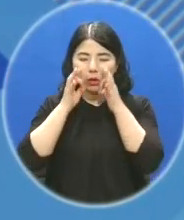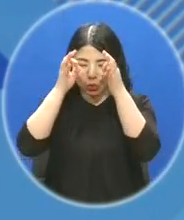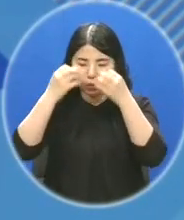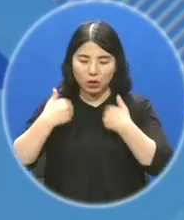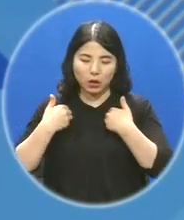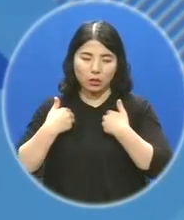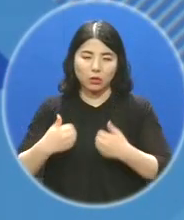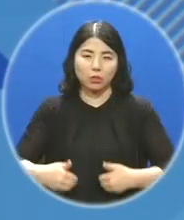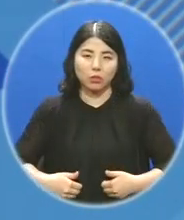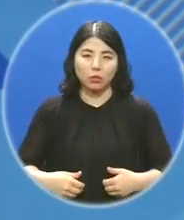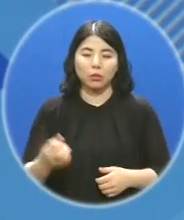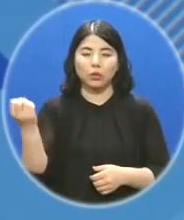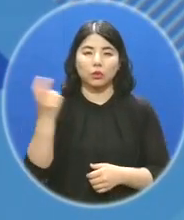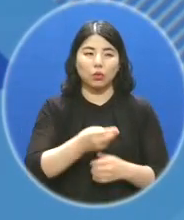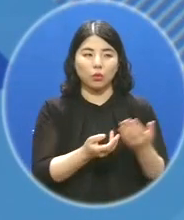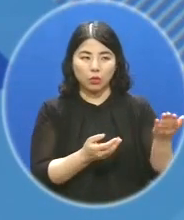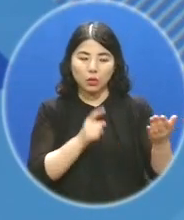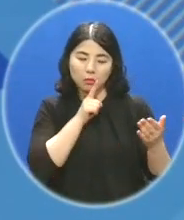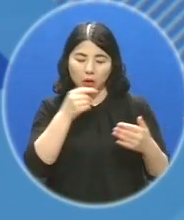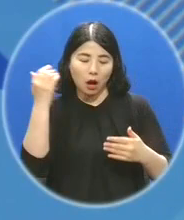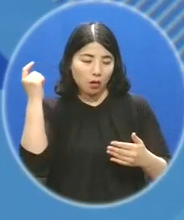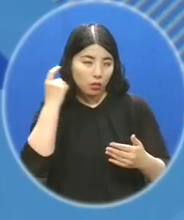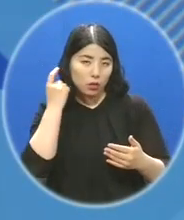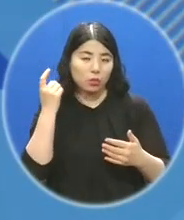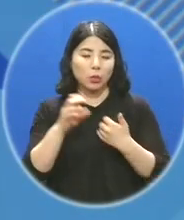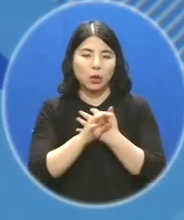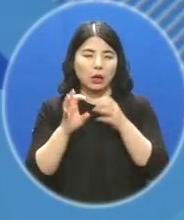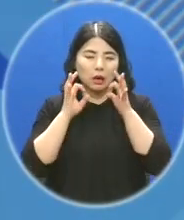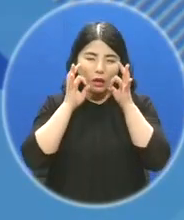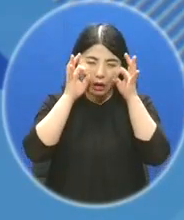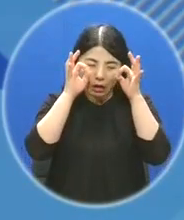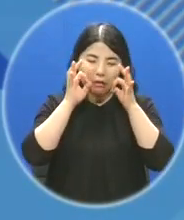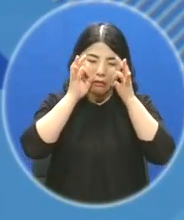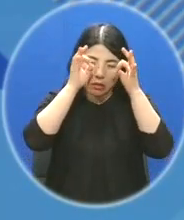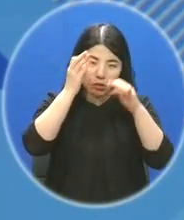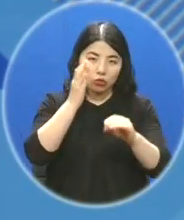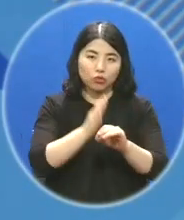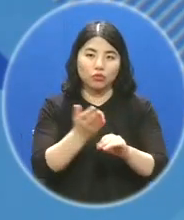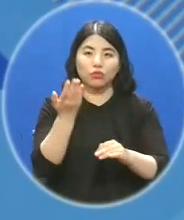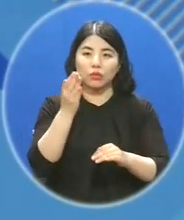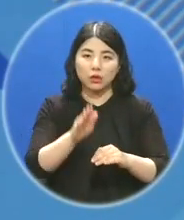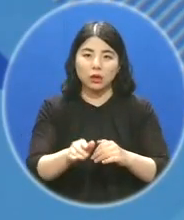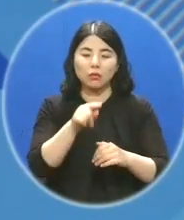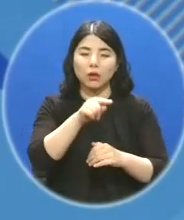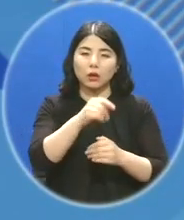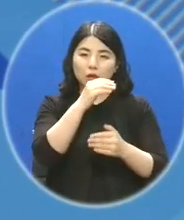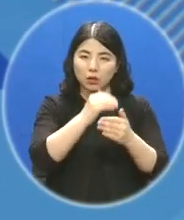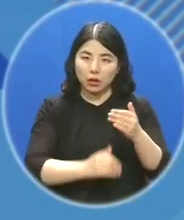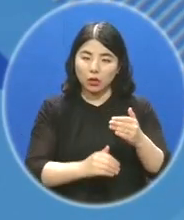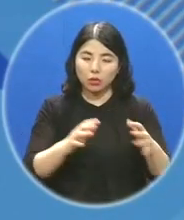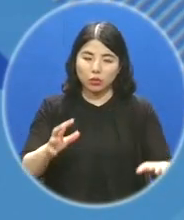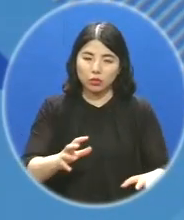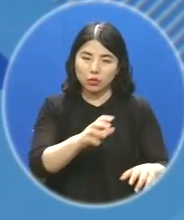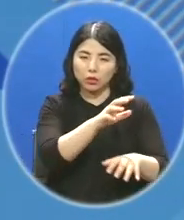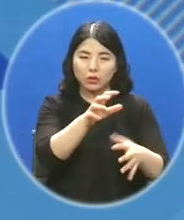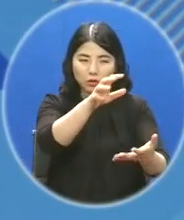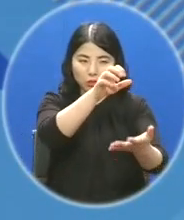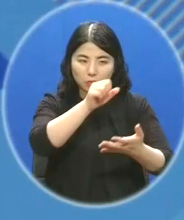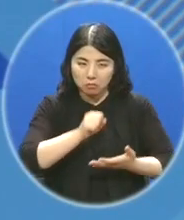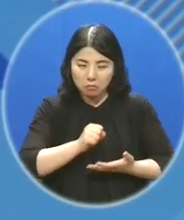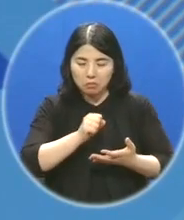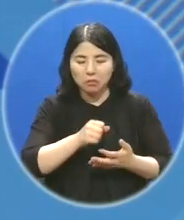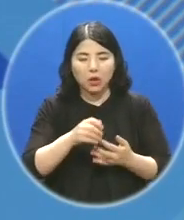필요하고요. 또 이상식 의원님 말씀을 듣다 보면은 계속해서 노력은 하고 있으나 또 그런 내용들을 적극 수용해서 더 달라지는